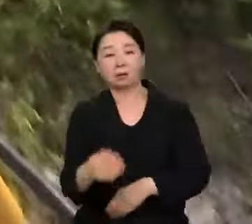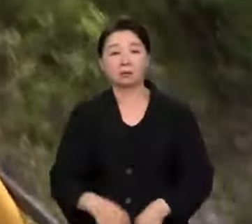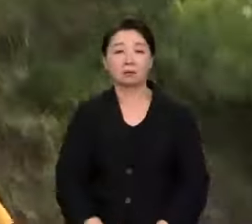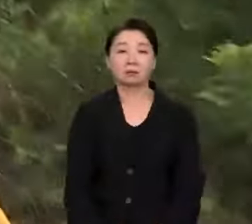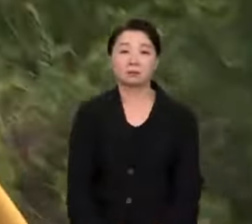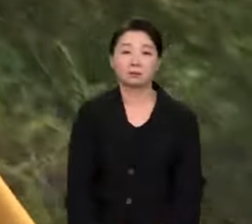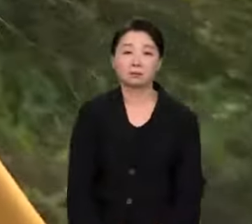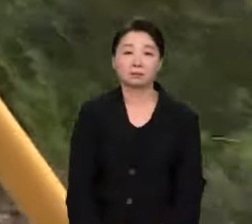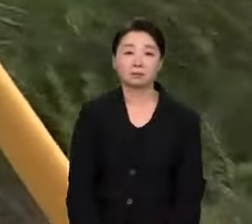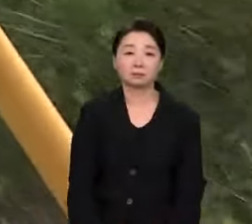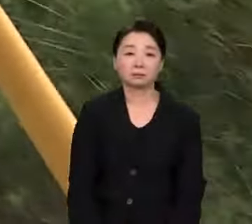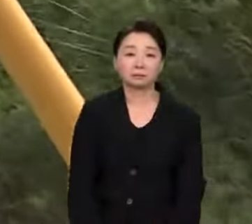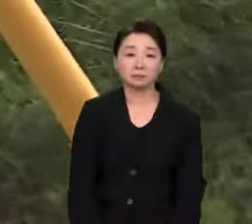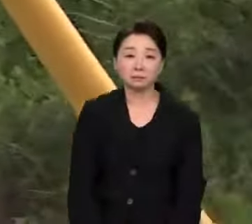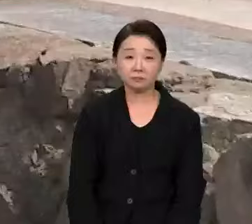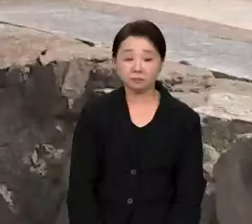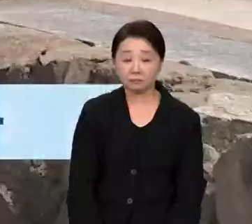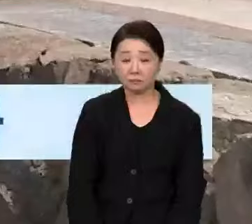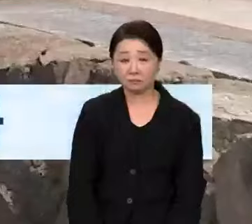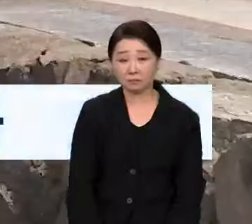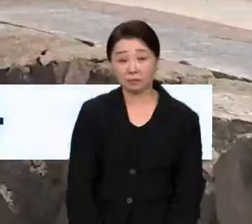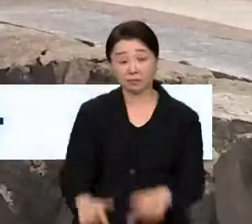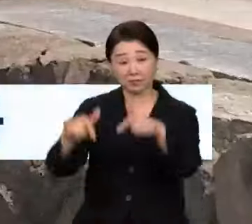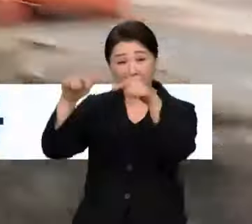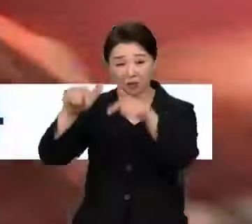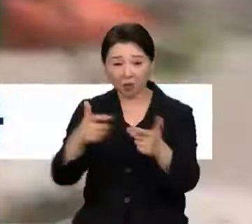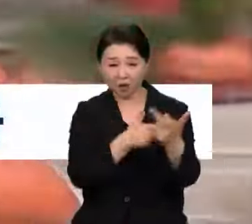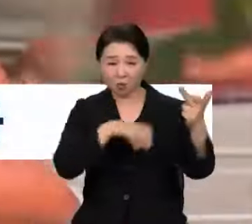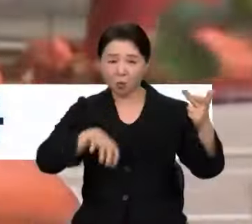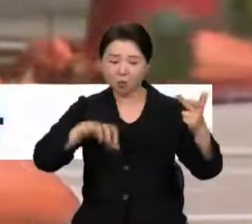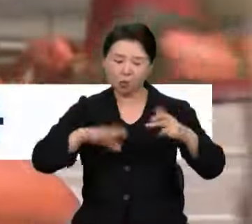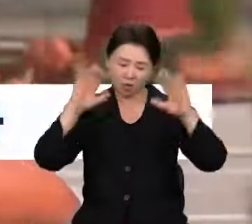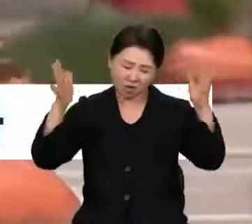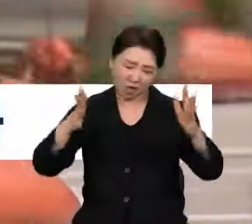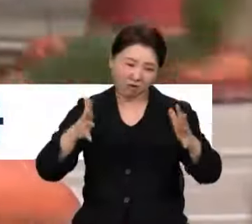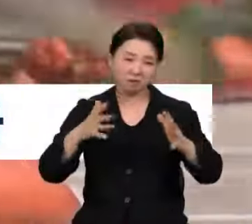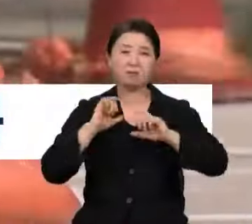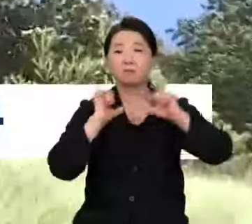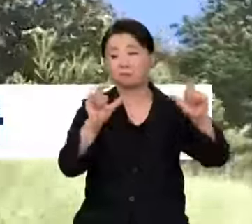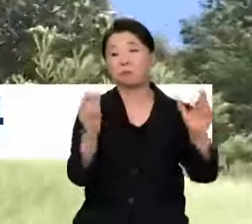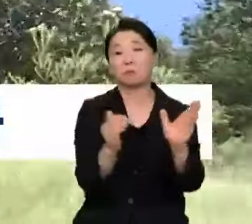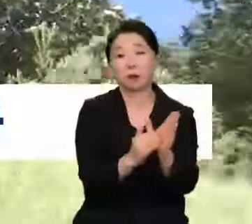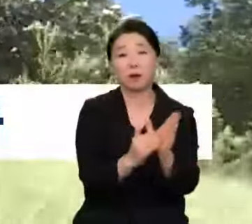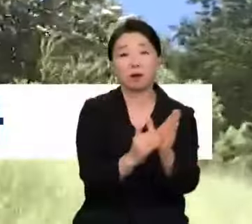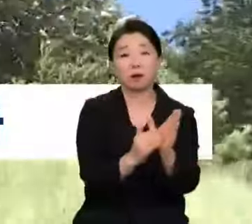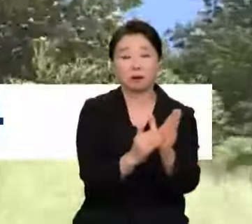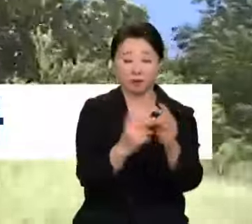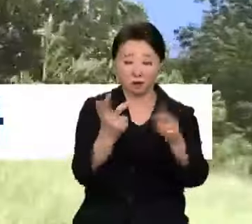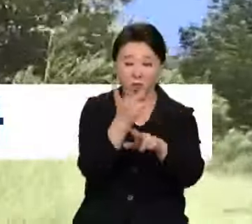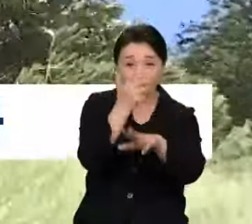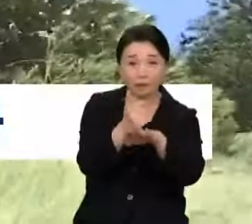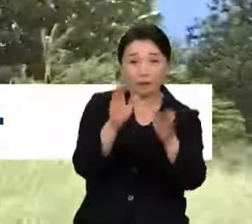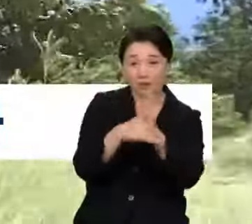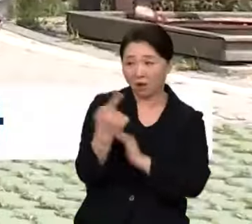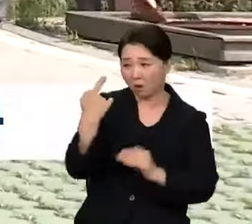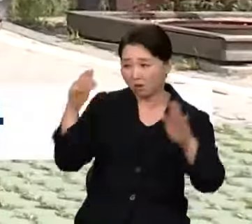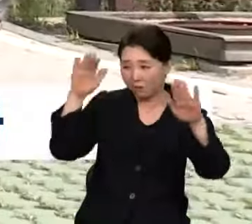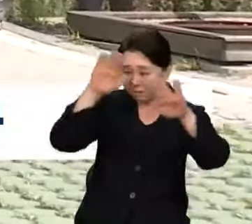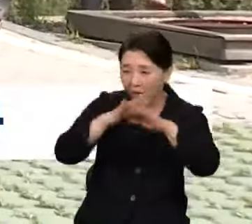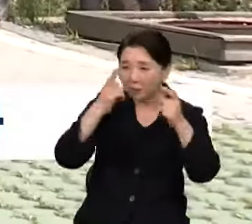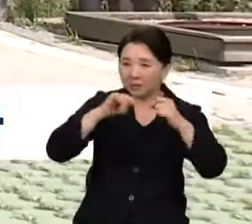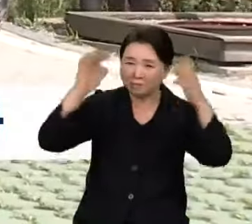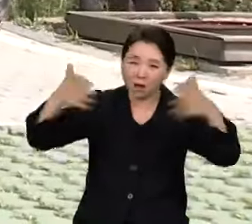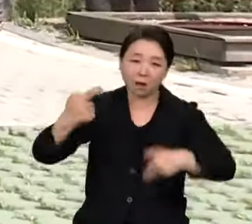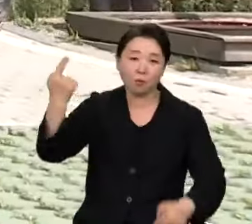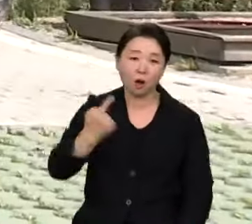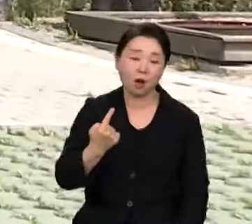누웠습니다. 서해안과 강원엔 내일도 강풍 예비특보가 내려졌습니다. 주말 동안 어젯밤 같은 바람이 불 수